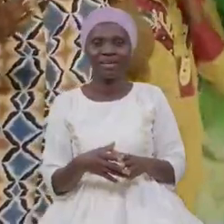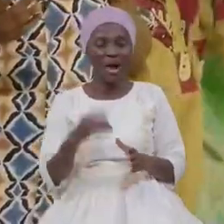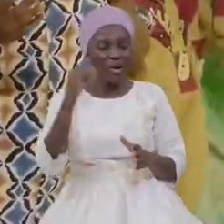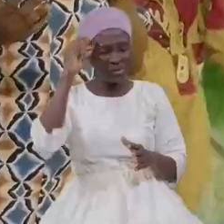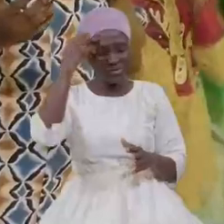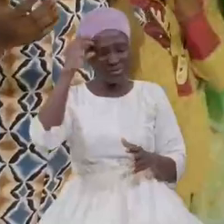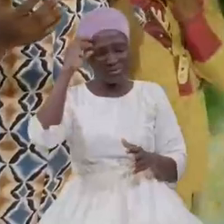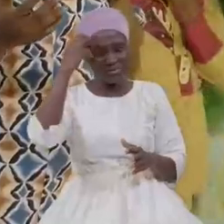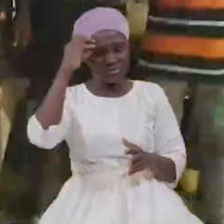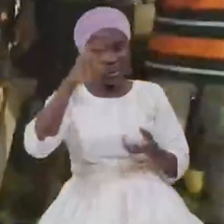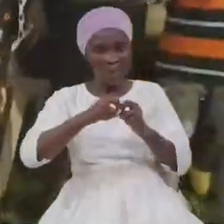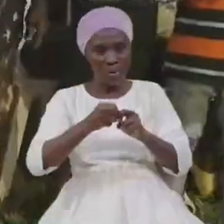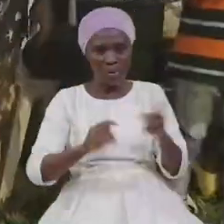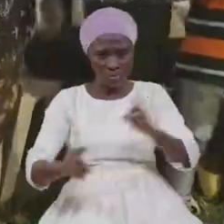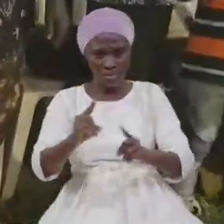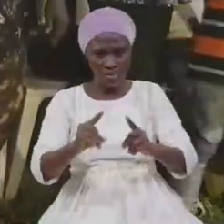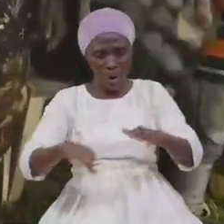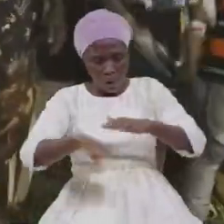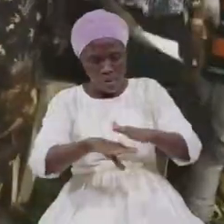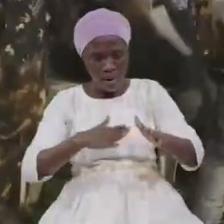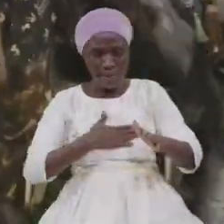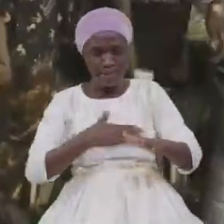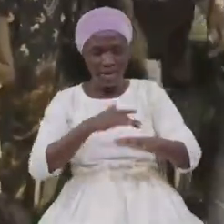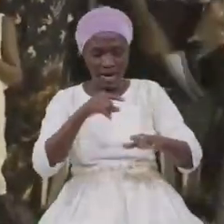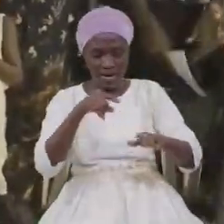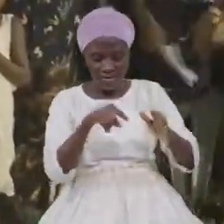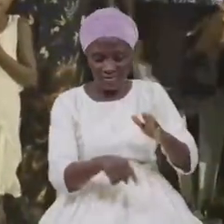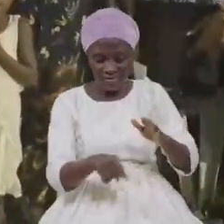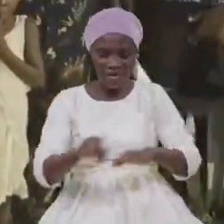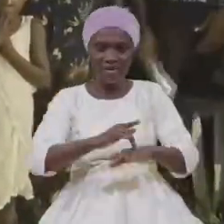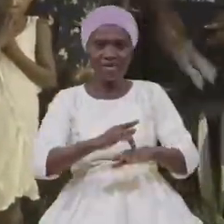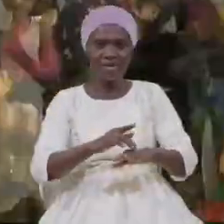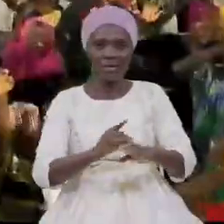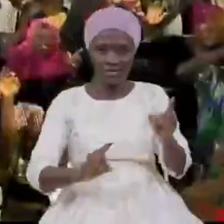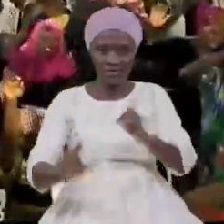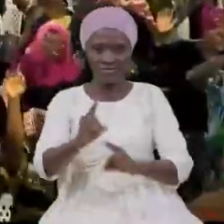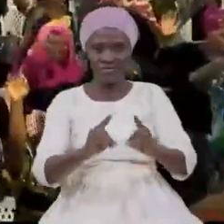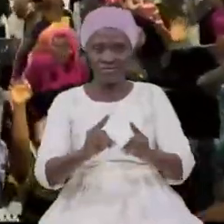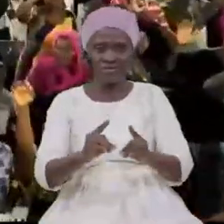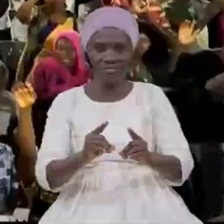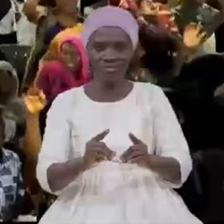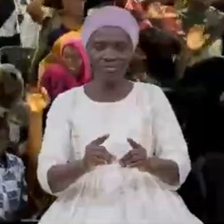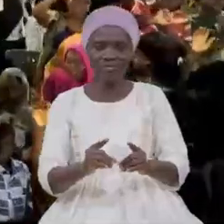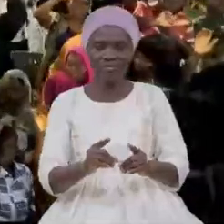Problème de cerveau, sous mes pieds. Problème des oreilles, sous mes pieds.